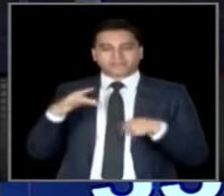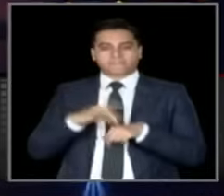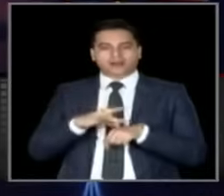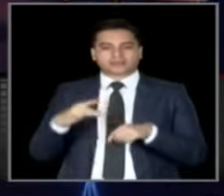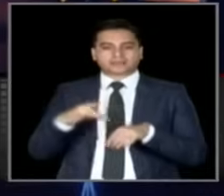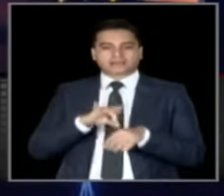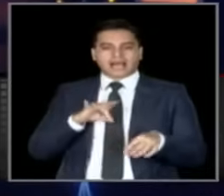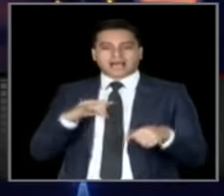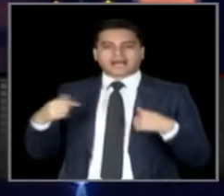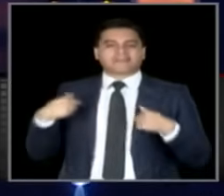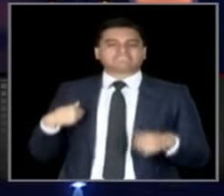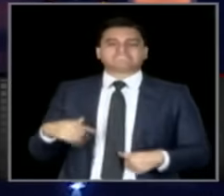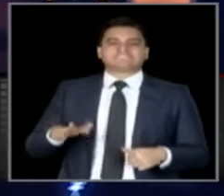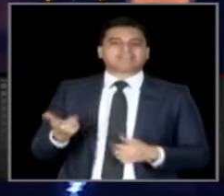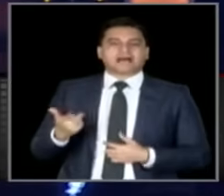هو؟